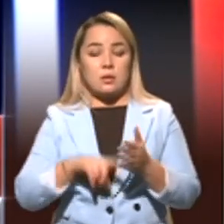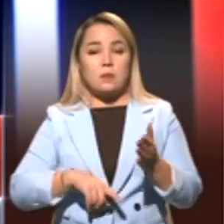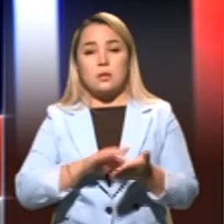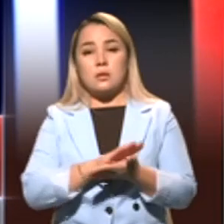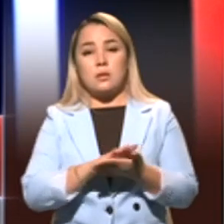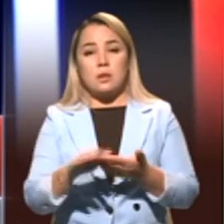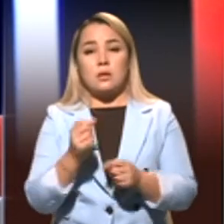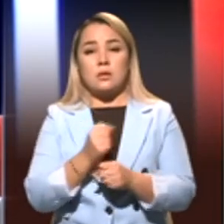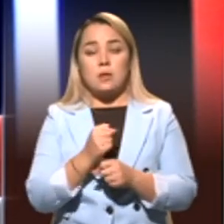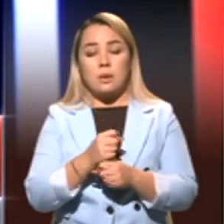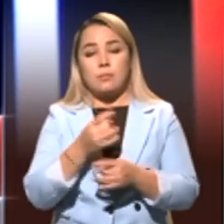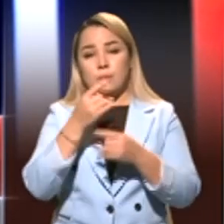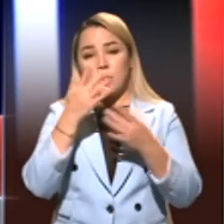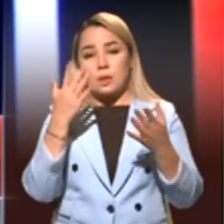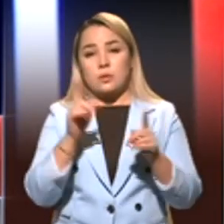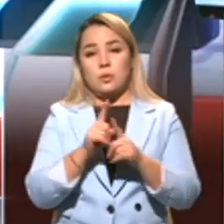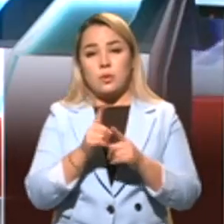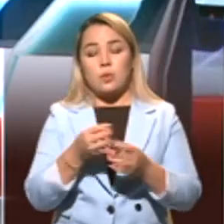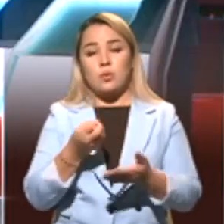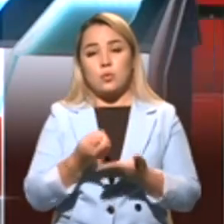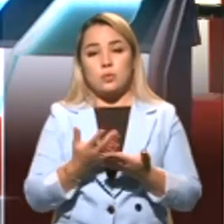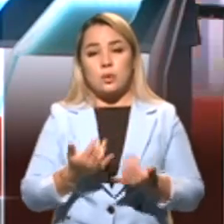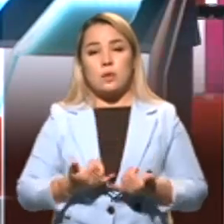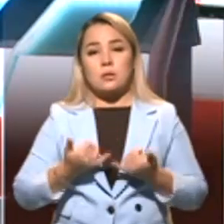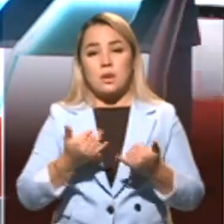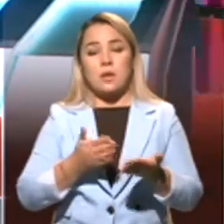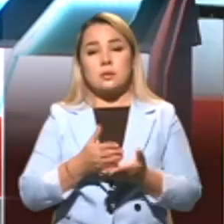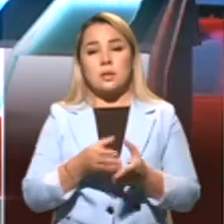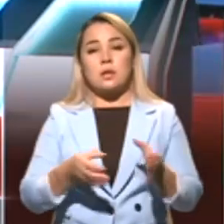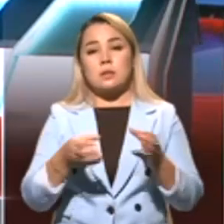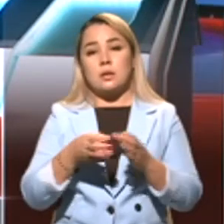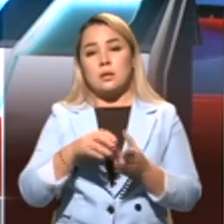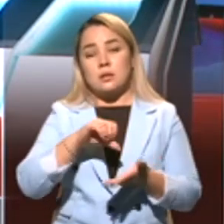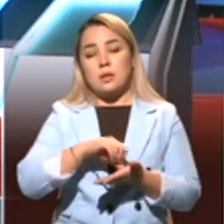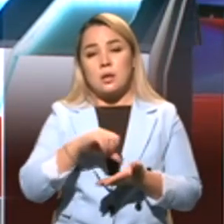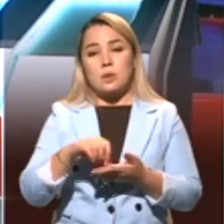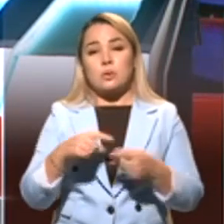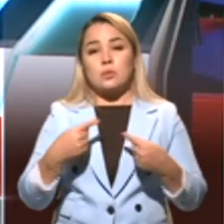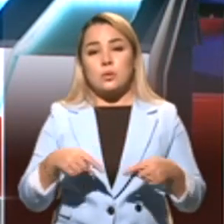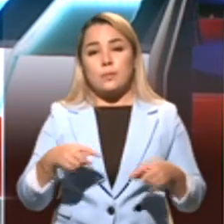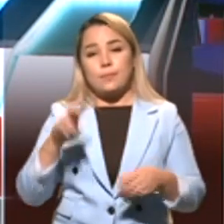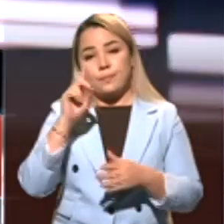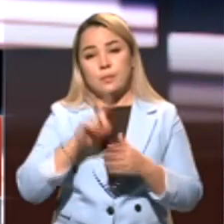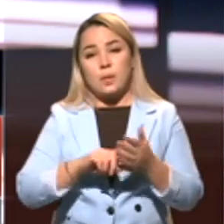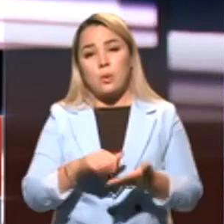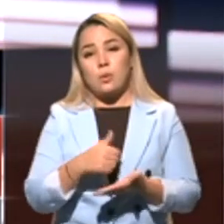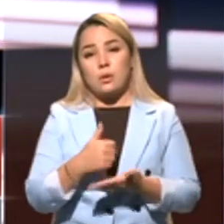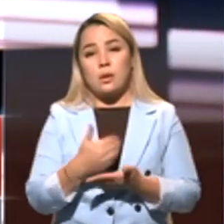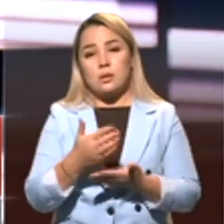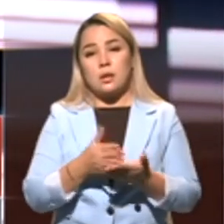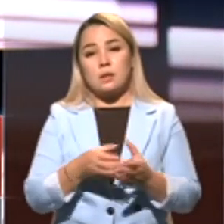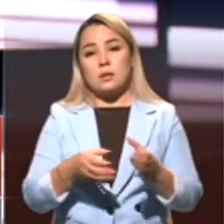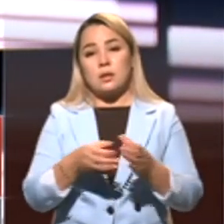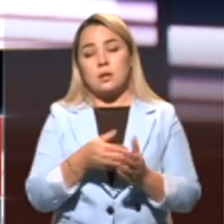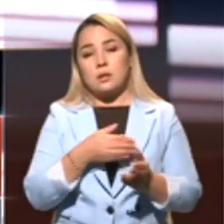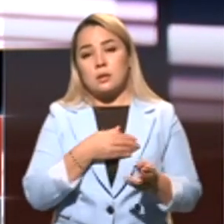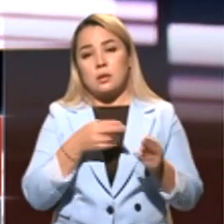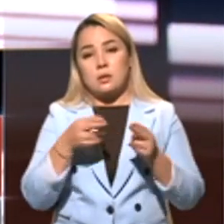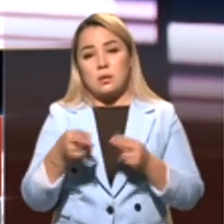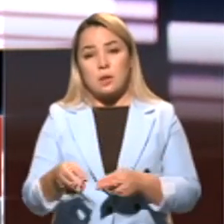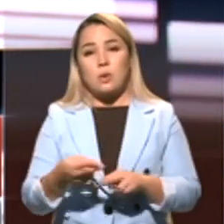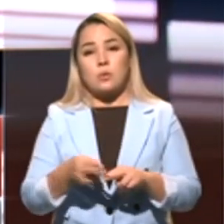бір мәдени құндылықтар десек, соның ішінде енді қазір саяси кейбір дін өкілдері саясатқа келгісі келеді,